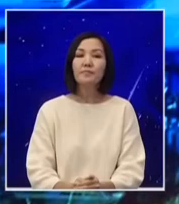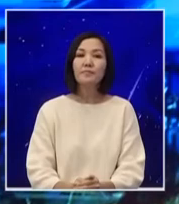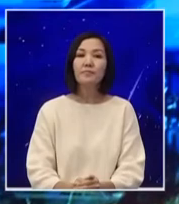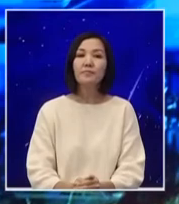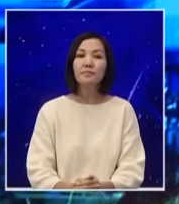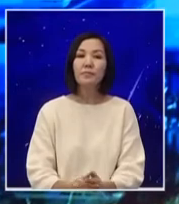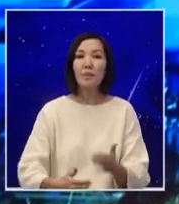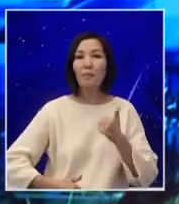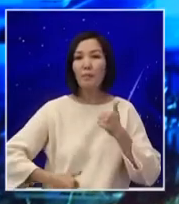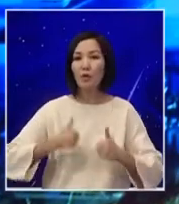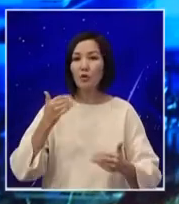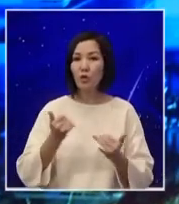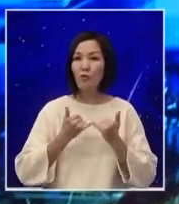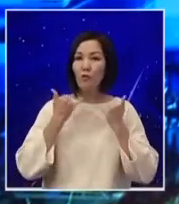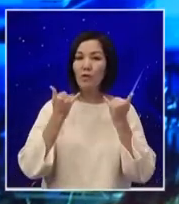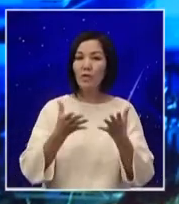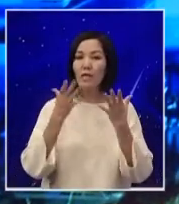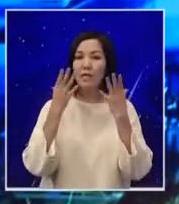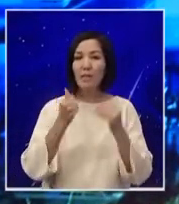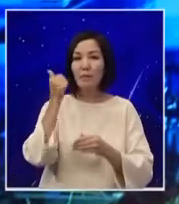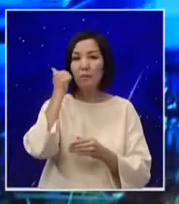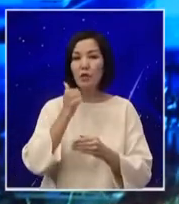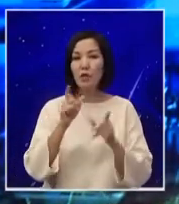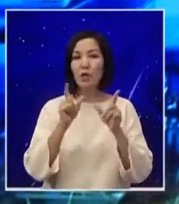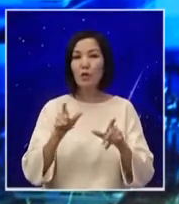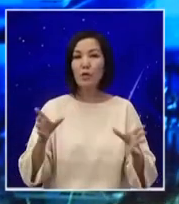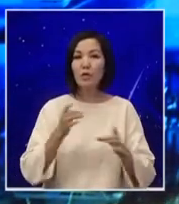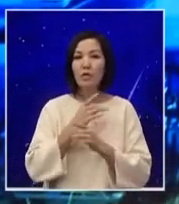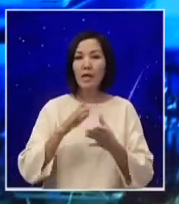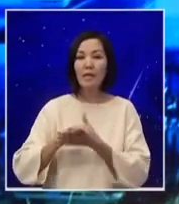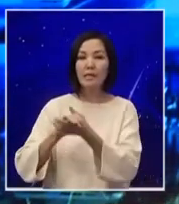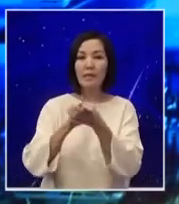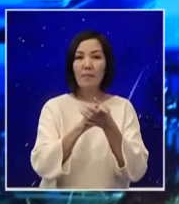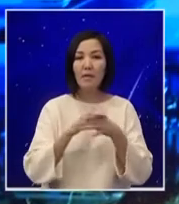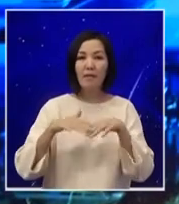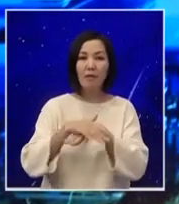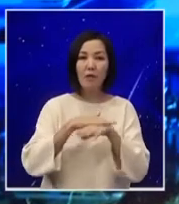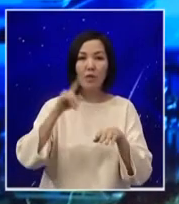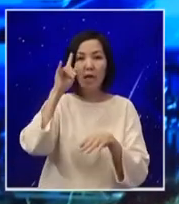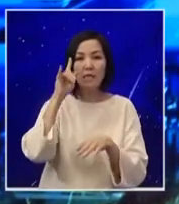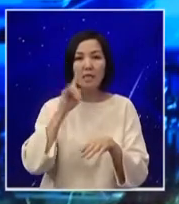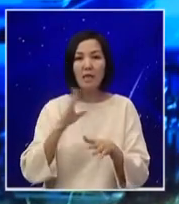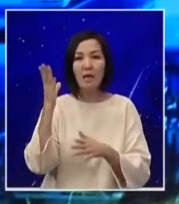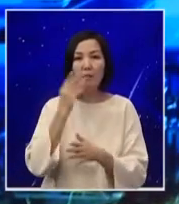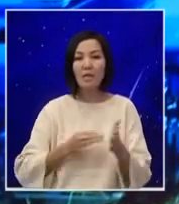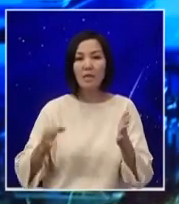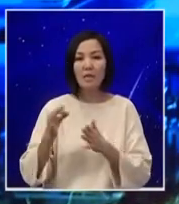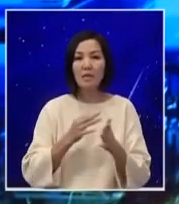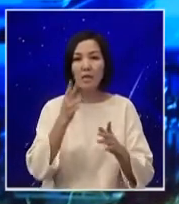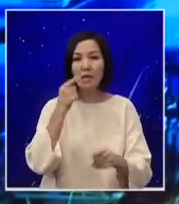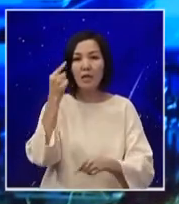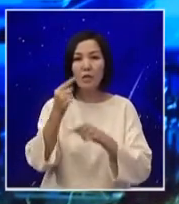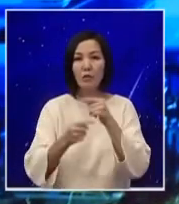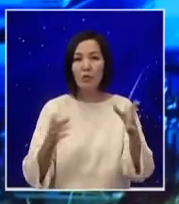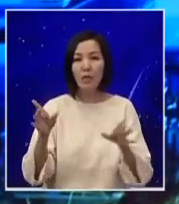почет и уважение день пожилых людей отметили в ассамблеи народа казахстана алматинской области традиционное мероприятие